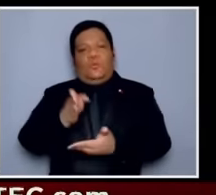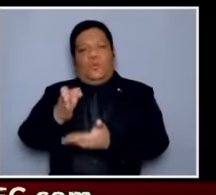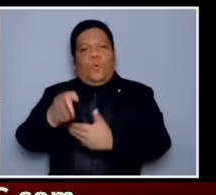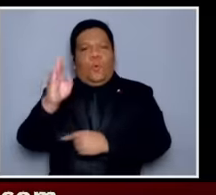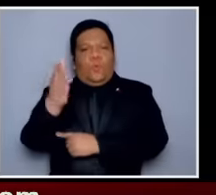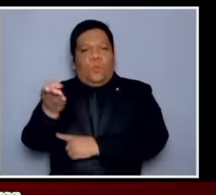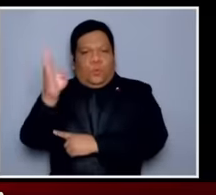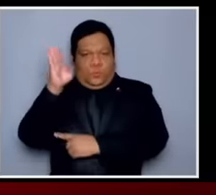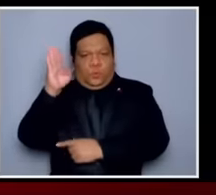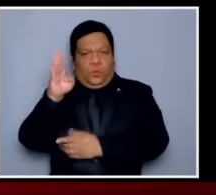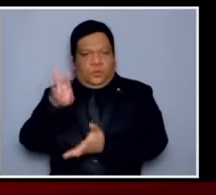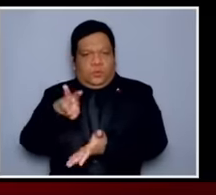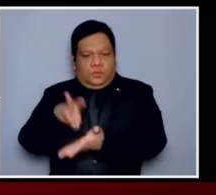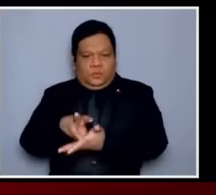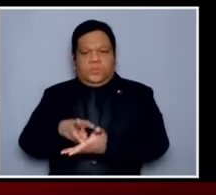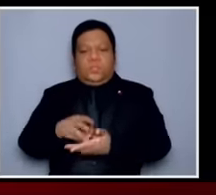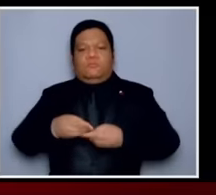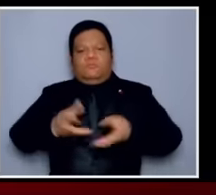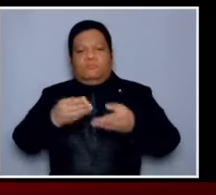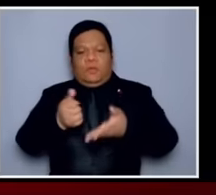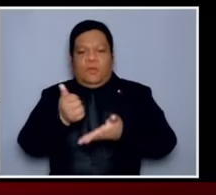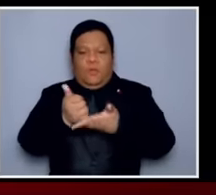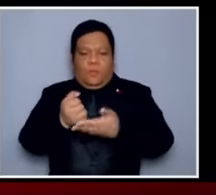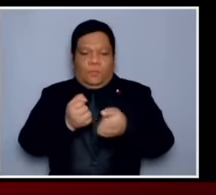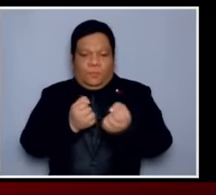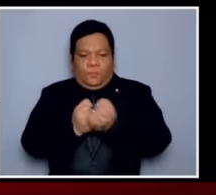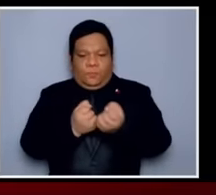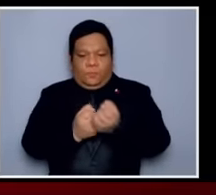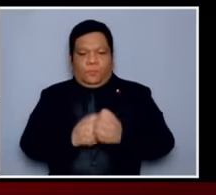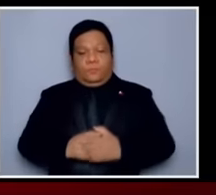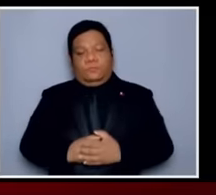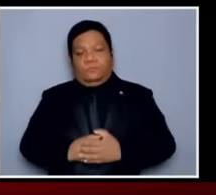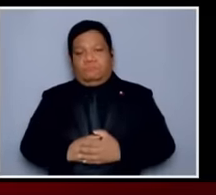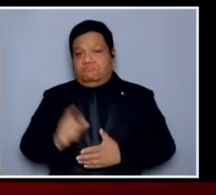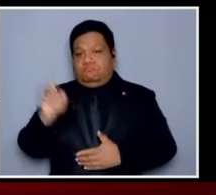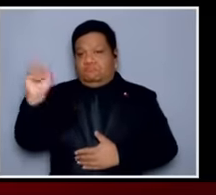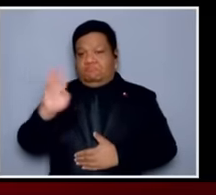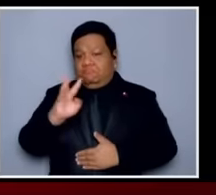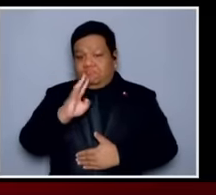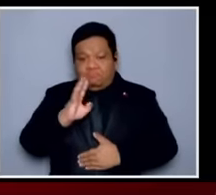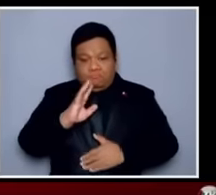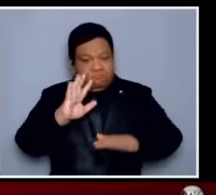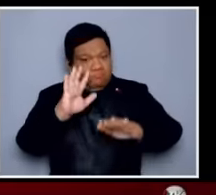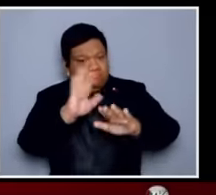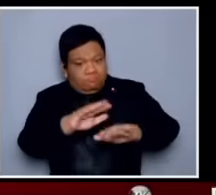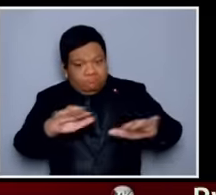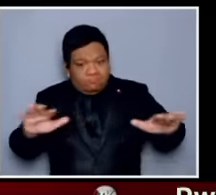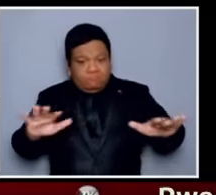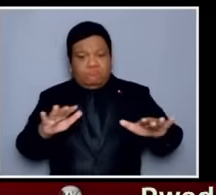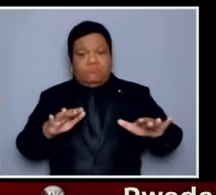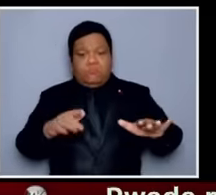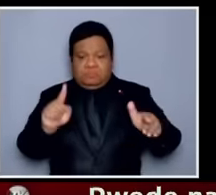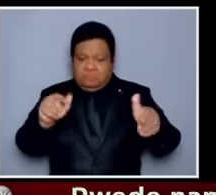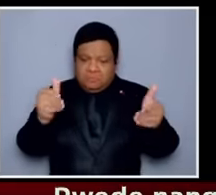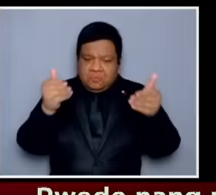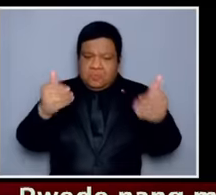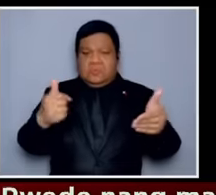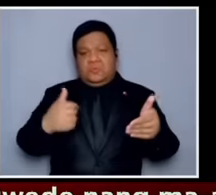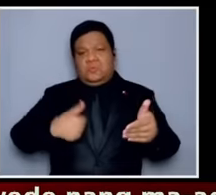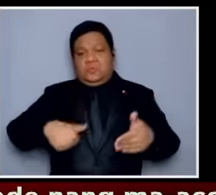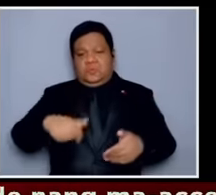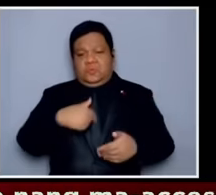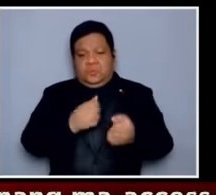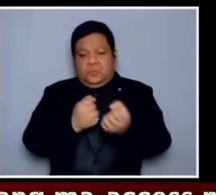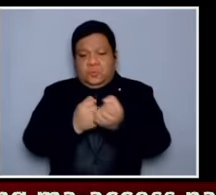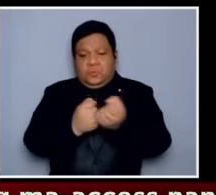drivers. Kana mga Exxon, dili na pangako, kundi ipadayon lang nako ang akong gihimo sukat